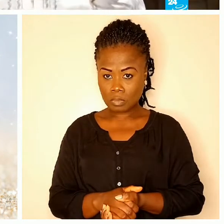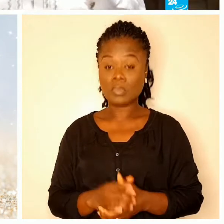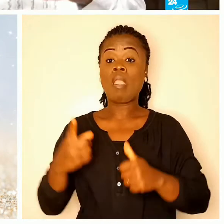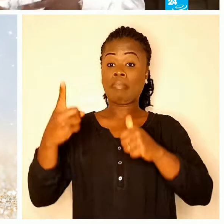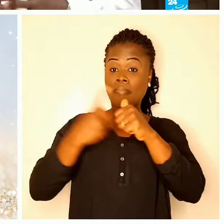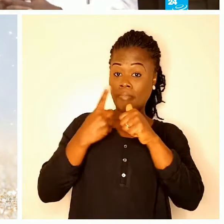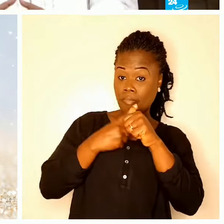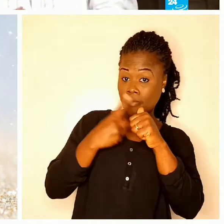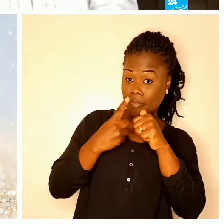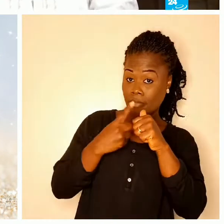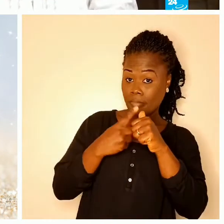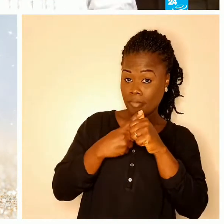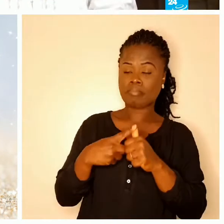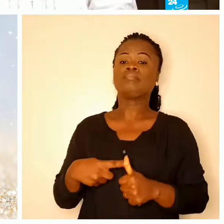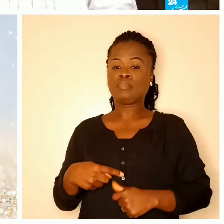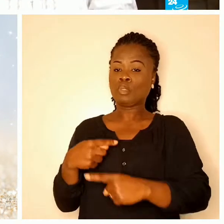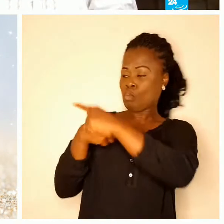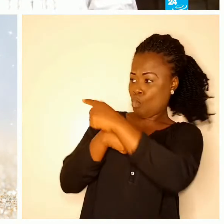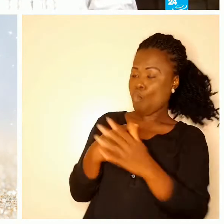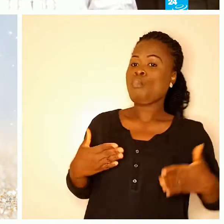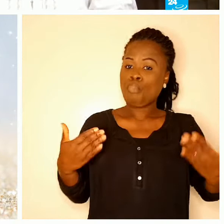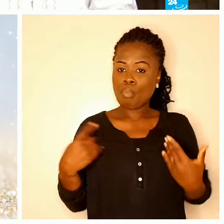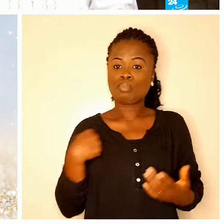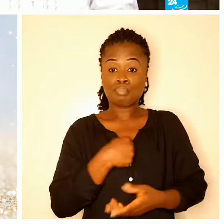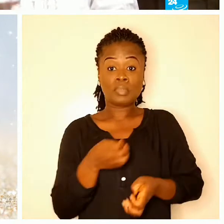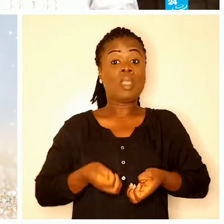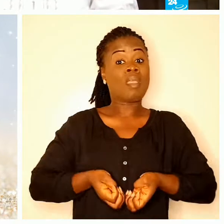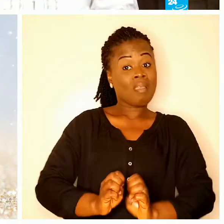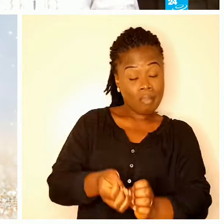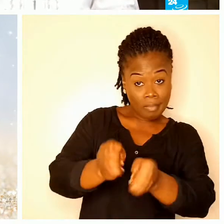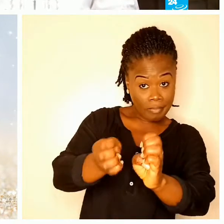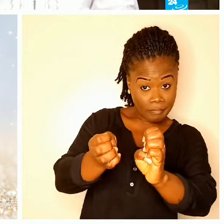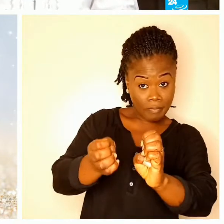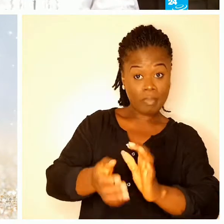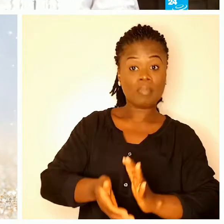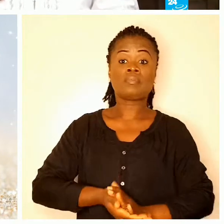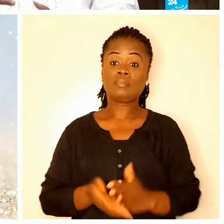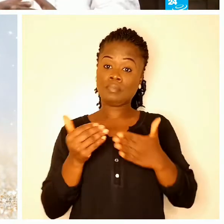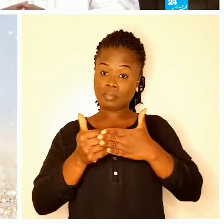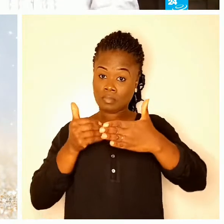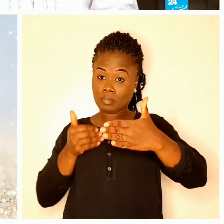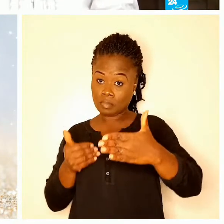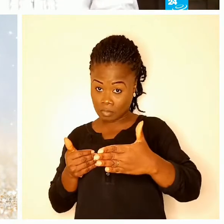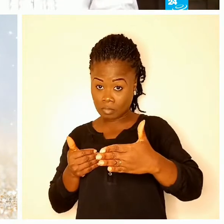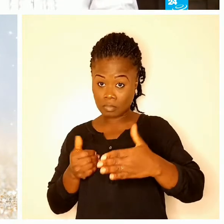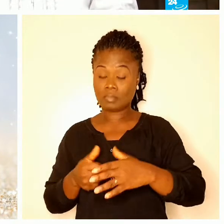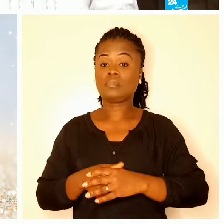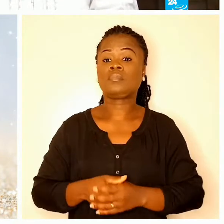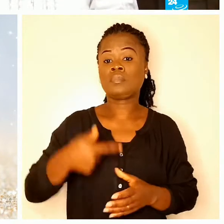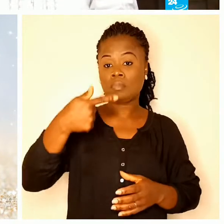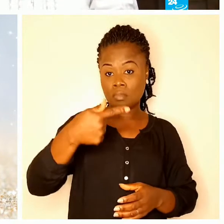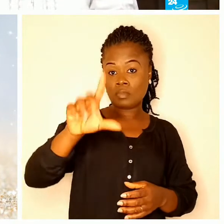D'abord, je dois me réjouir de cet effort que je dirais de préliminaire, un effort préliminaire du